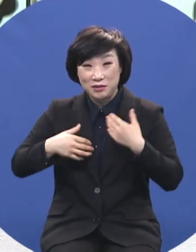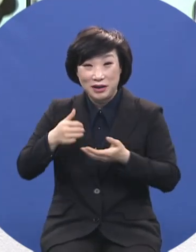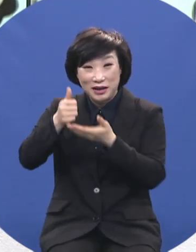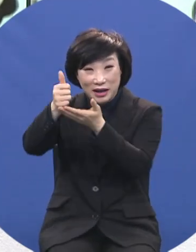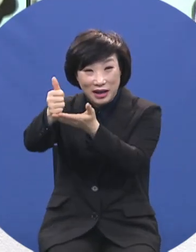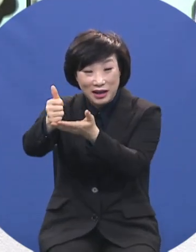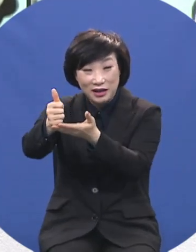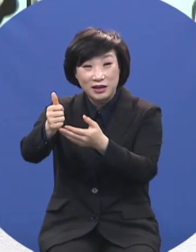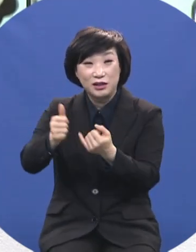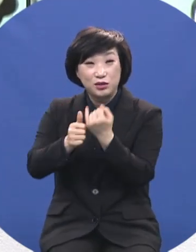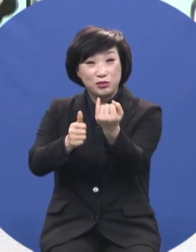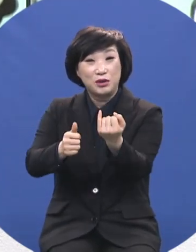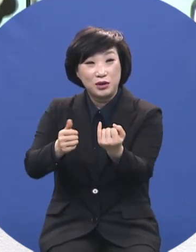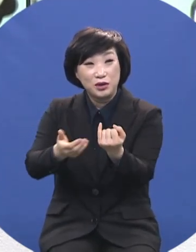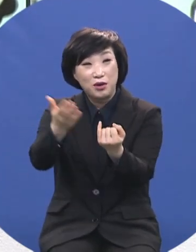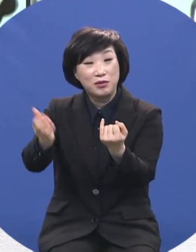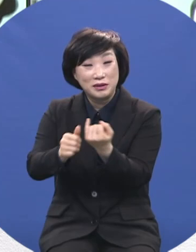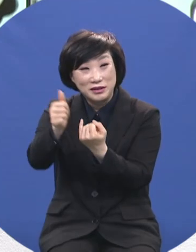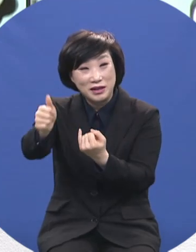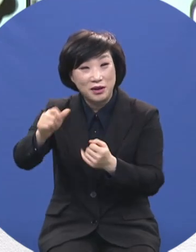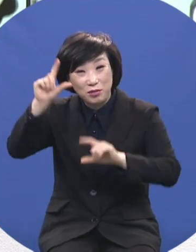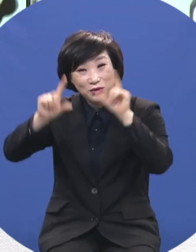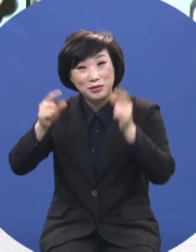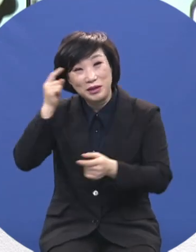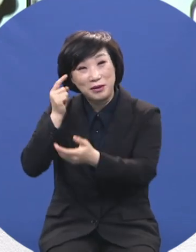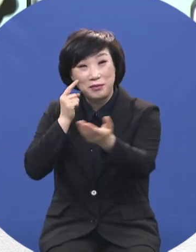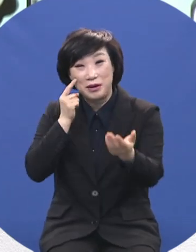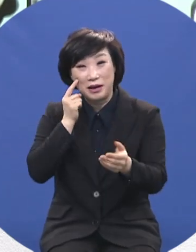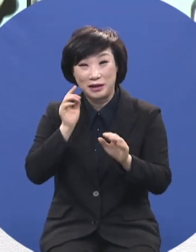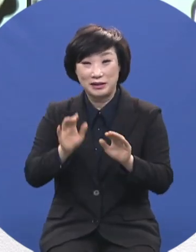신부의 모습이 되겠는가 생각해봐라 그 말입니다.